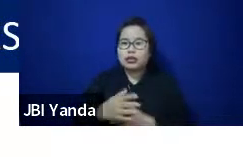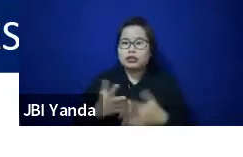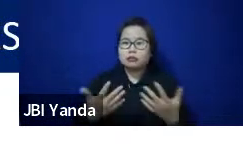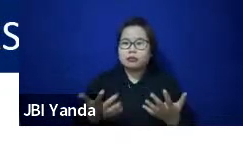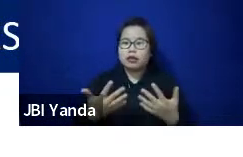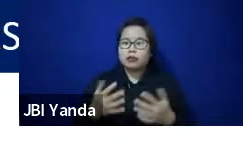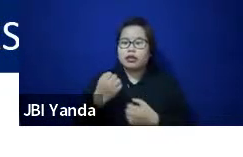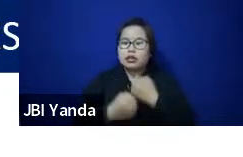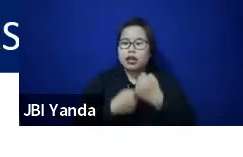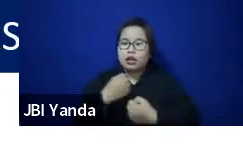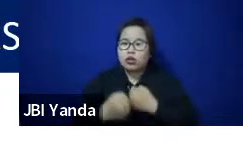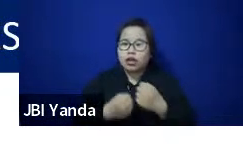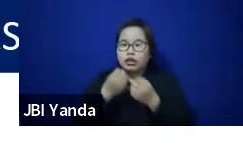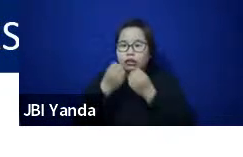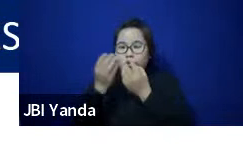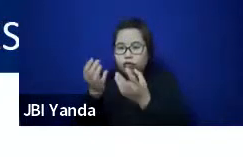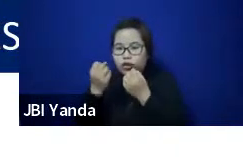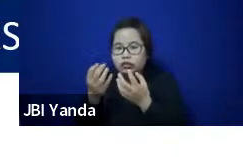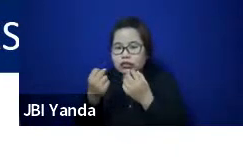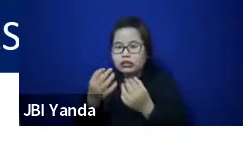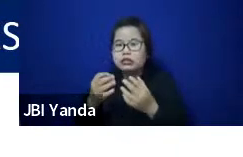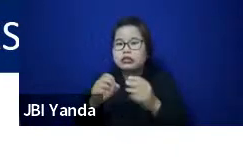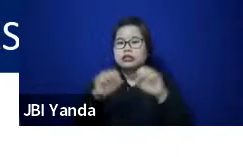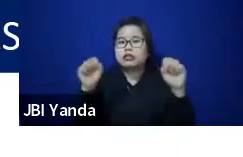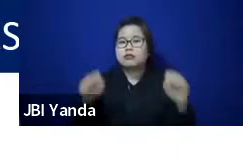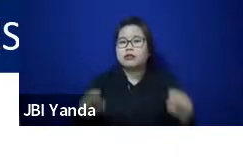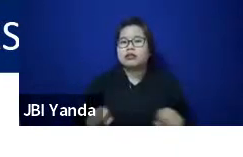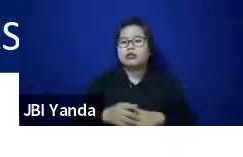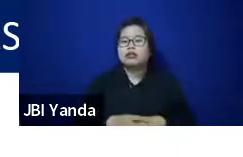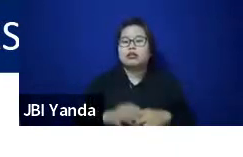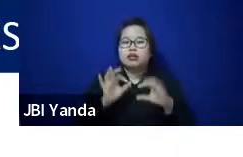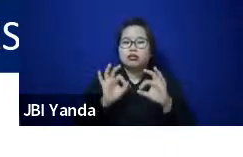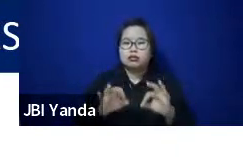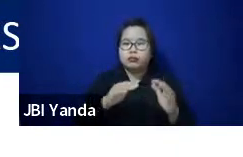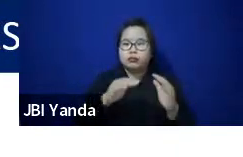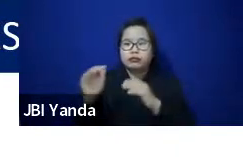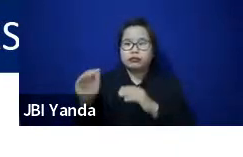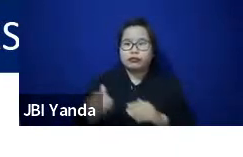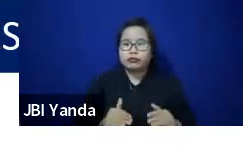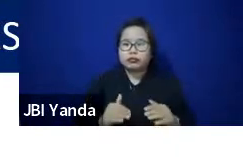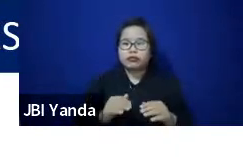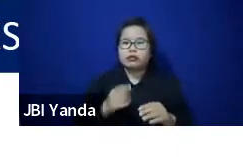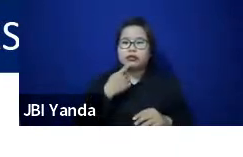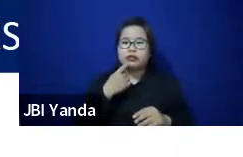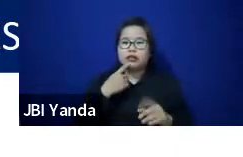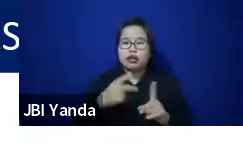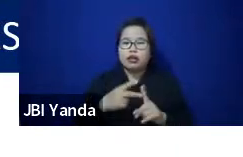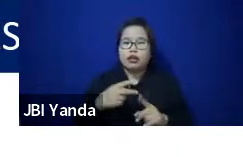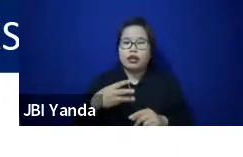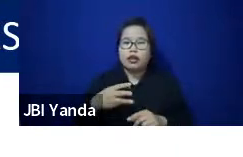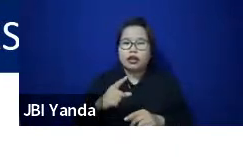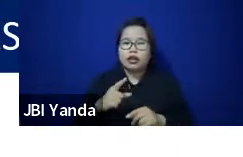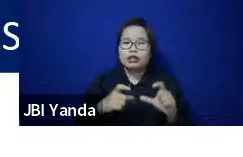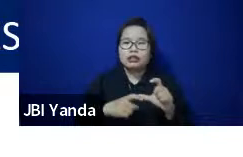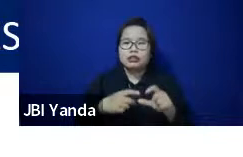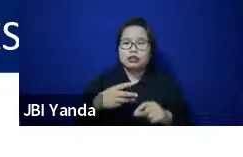harus dilakukan intervensi secara sistematis. Kemudian health service ya,